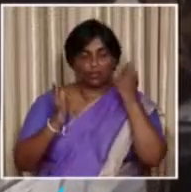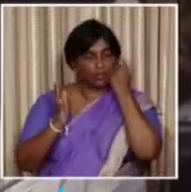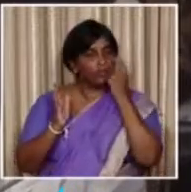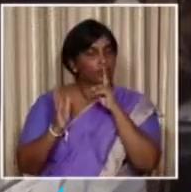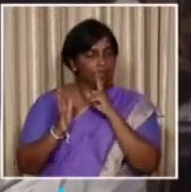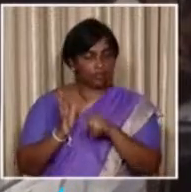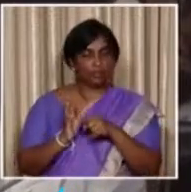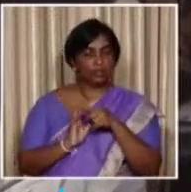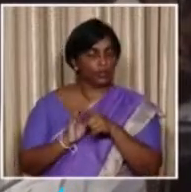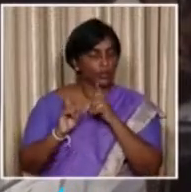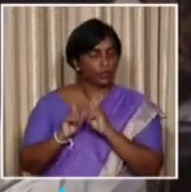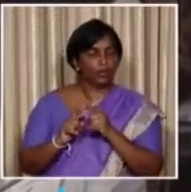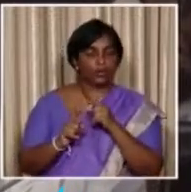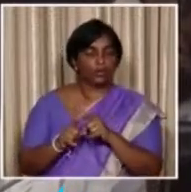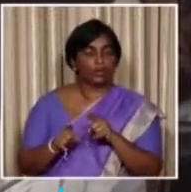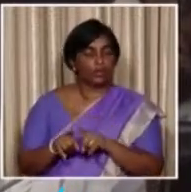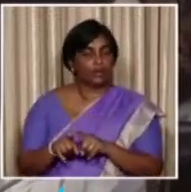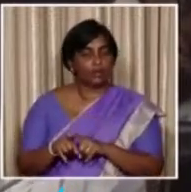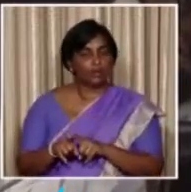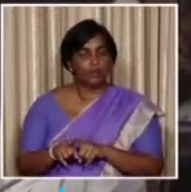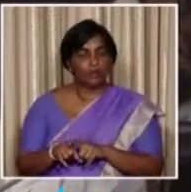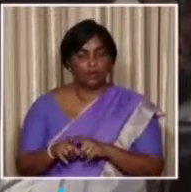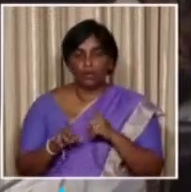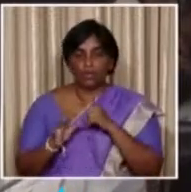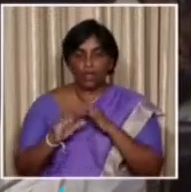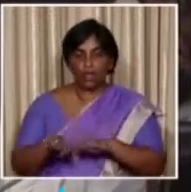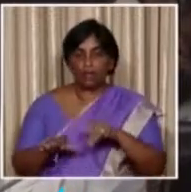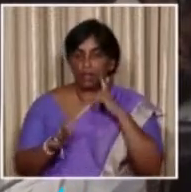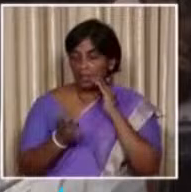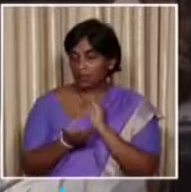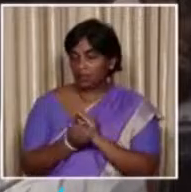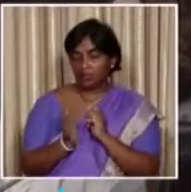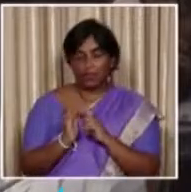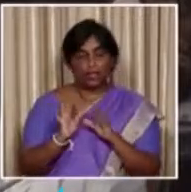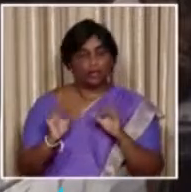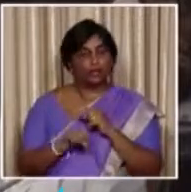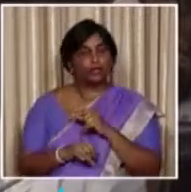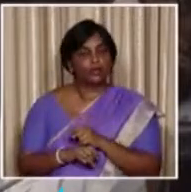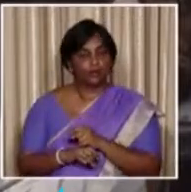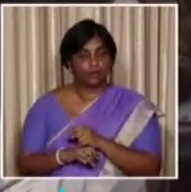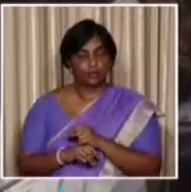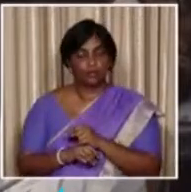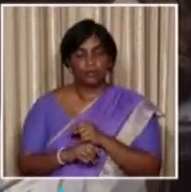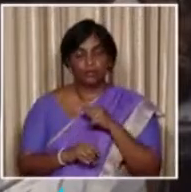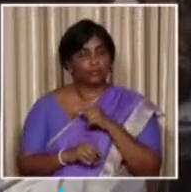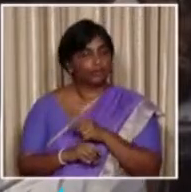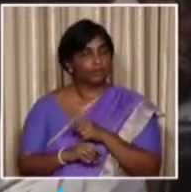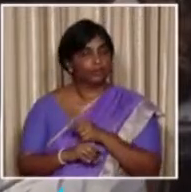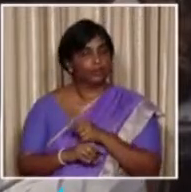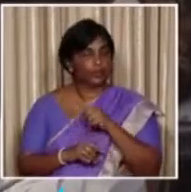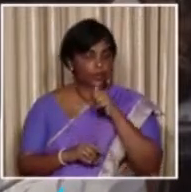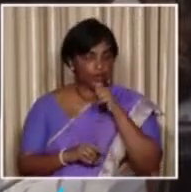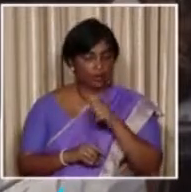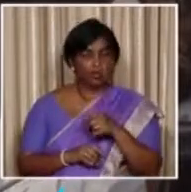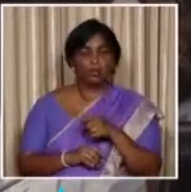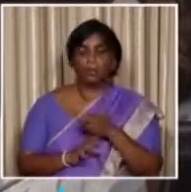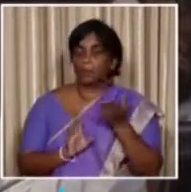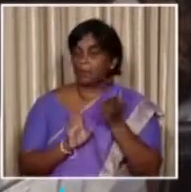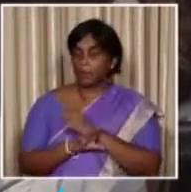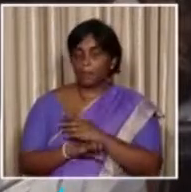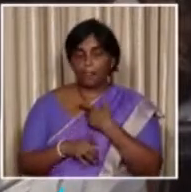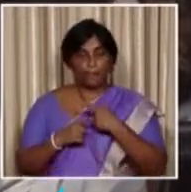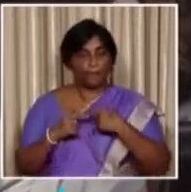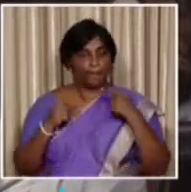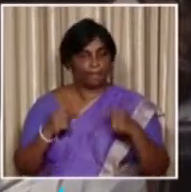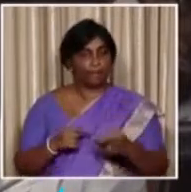ආපහු වෙන්නේ ඕකමයි. එතකොට ඒ වගේම සුරක්ෂා වැඩපිළිවෙල ගියා ආණ්ඩුවේ වැඩපිළිවෙල මේවට ඇත්තරම එදා විරුද්ධ